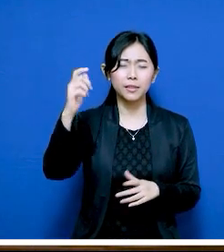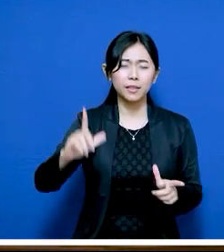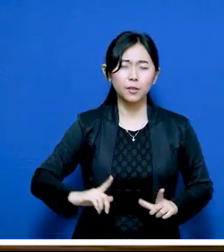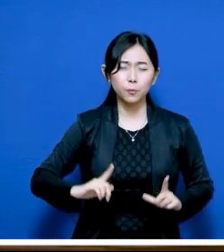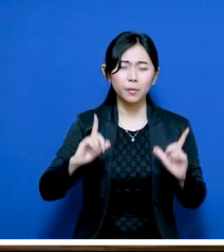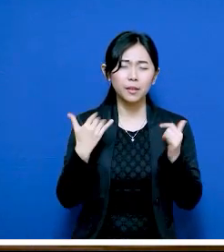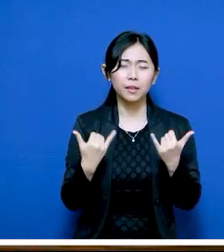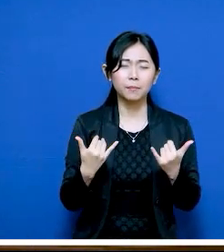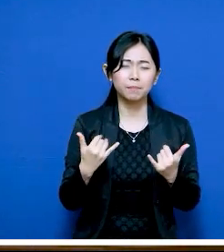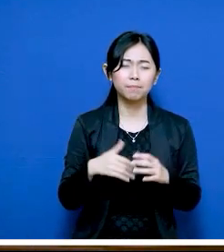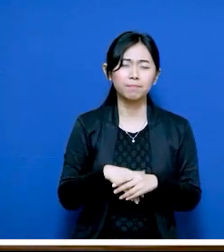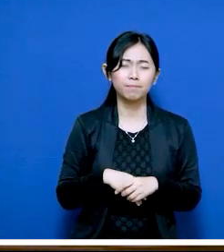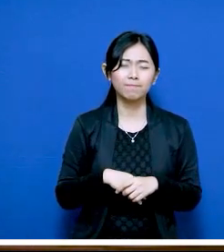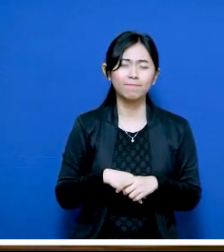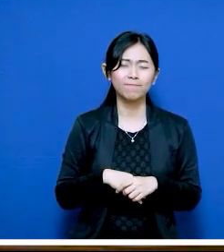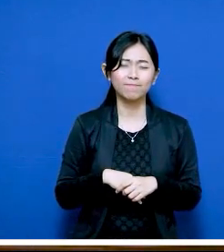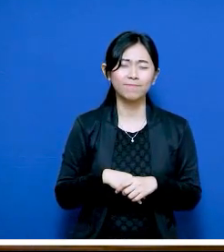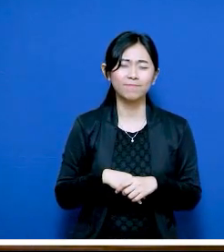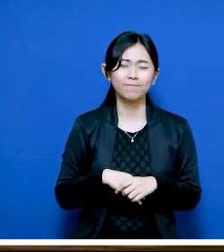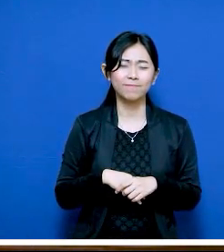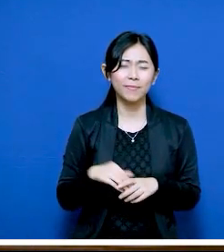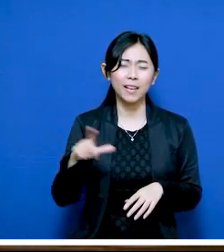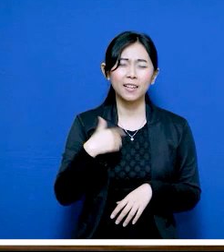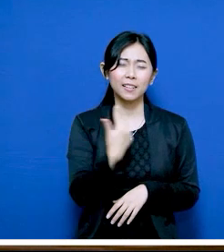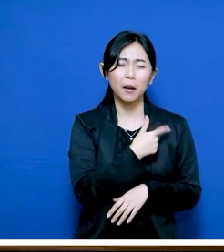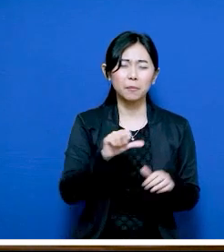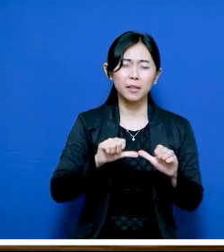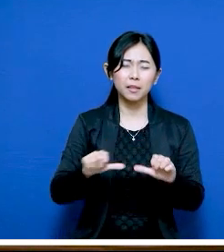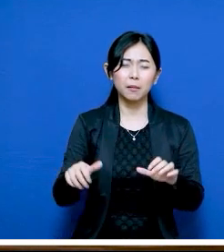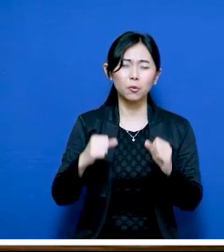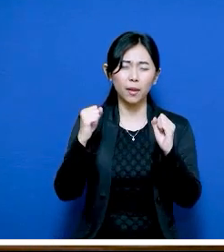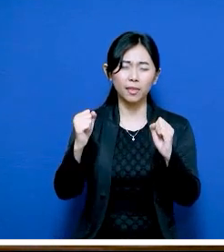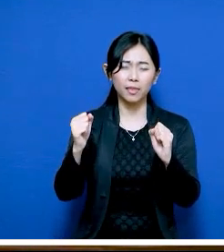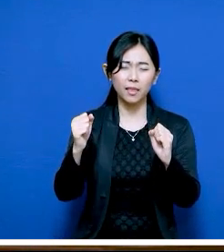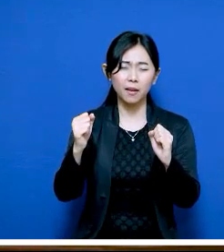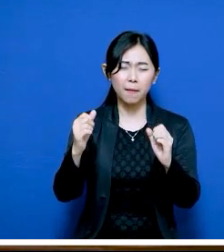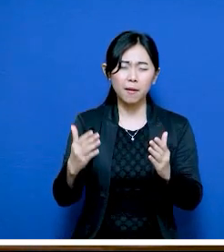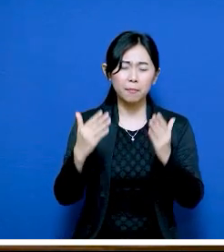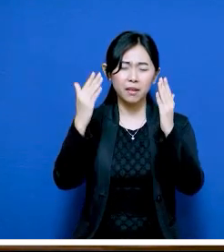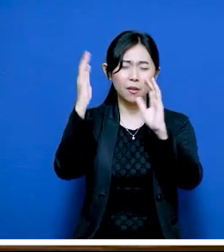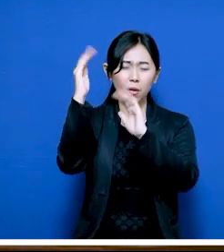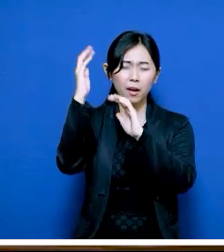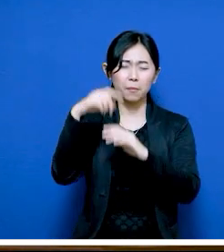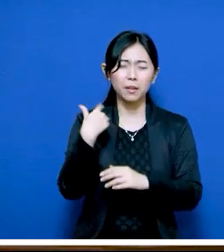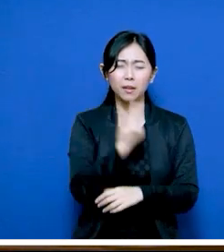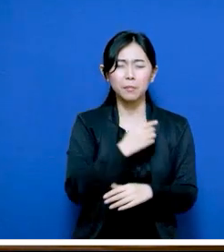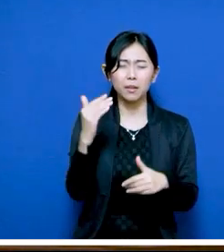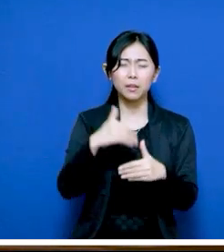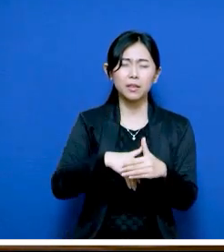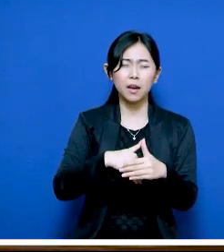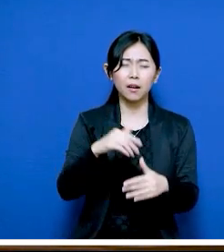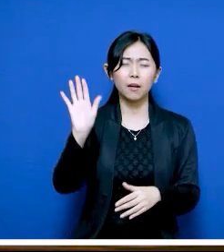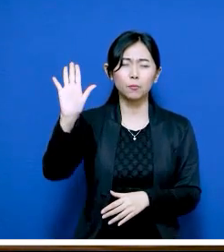hidup yang sesuai dengan kehendak-Mu, kami tetap dikuatkan menaruh harapan kami di dalam dan